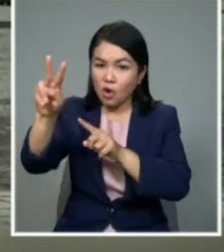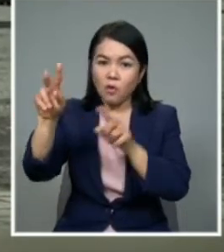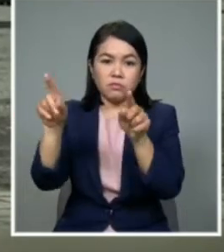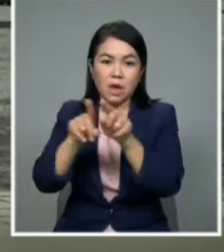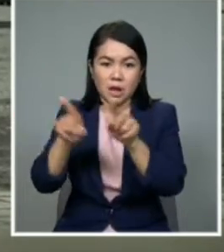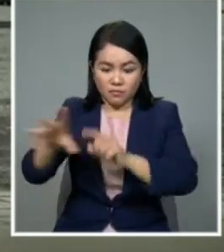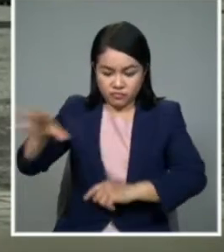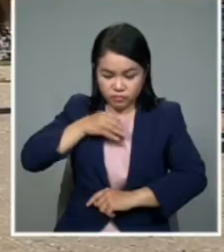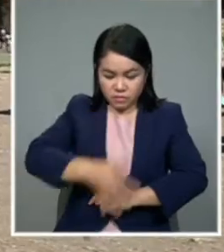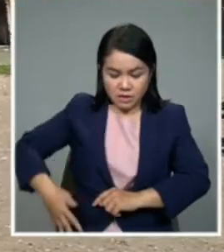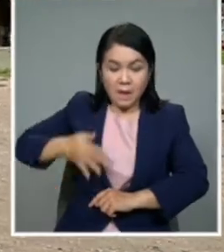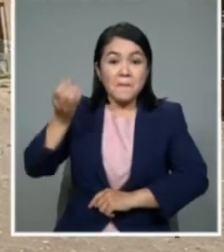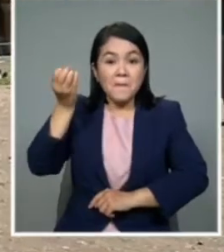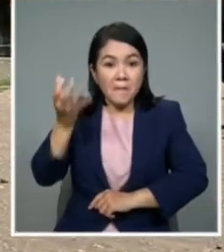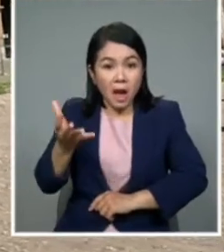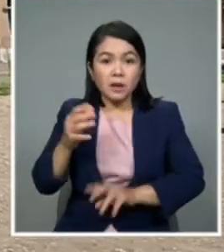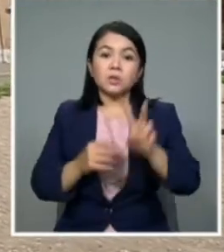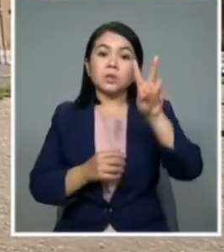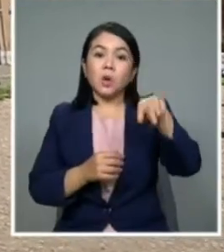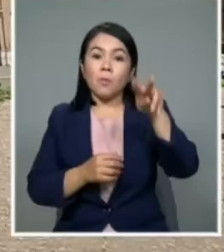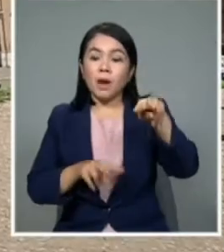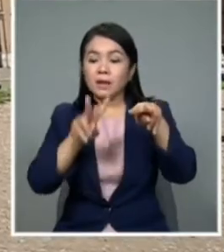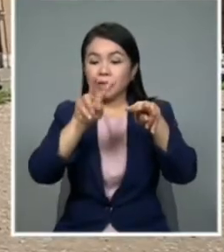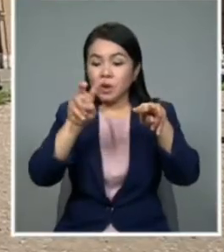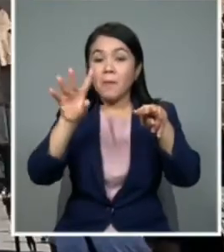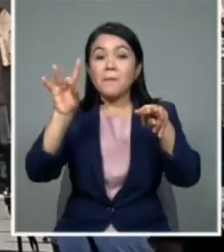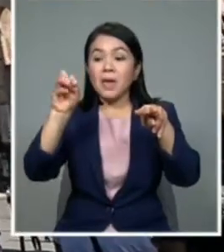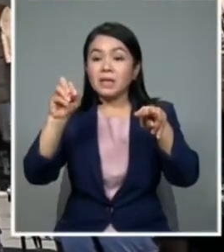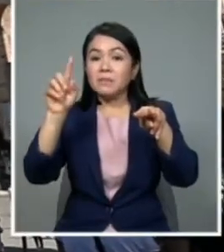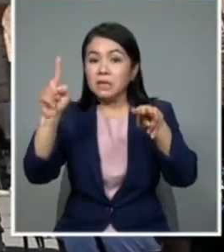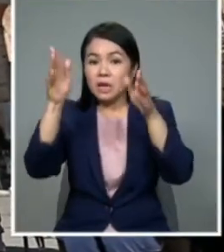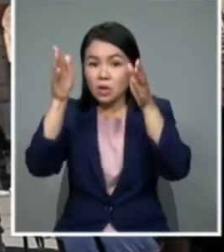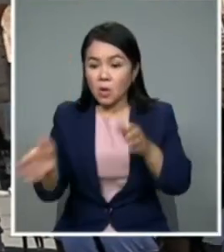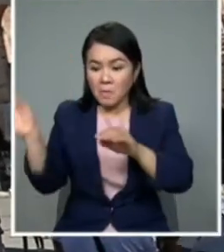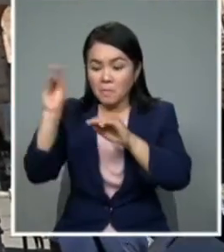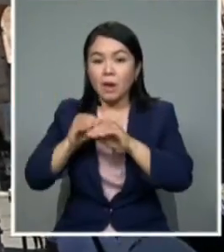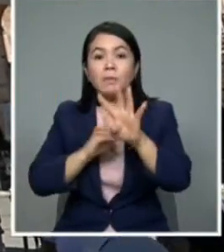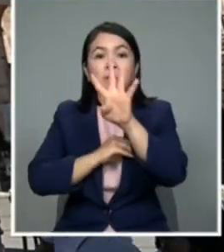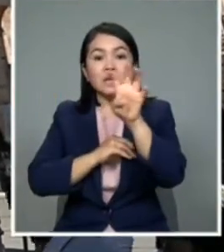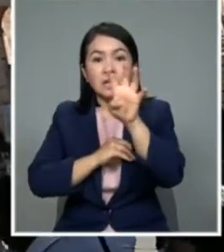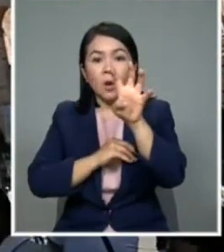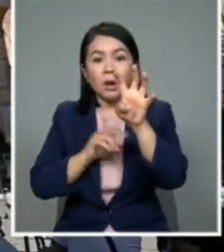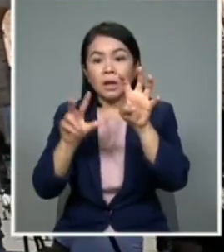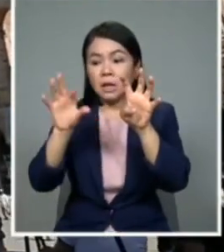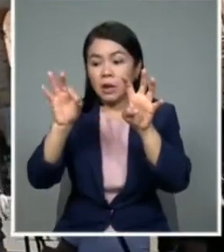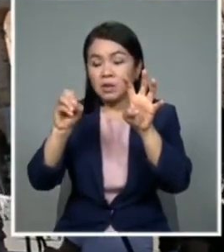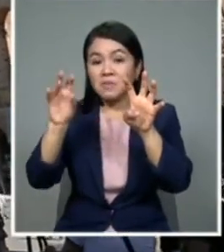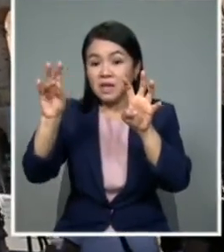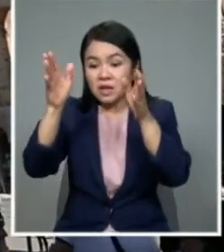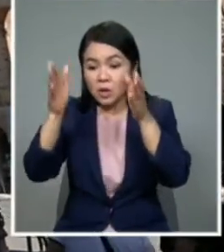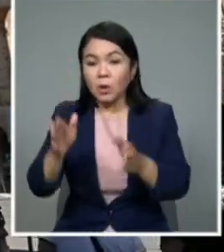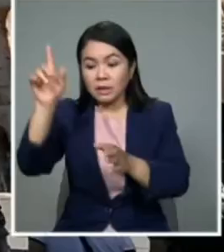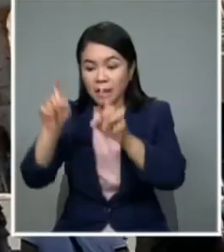ดยผู้ติดเชื้อสะสมมากที่สุดอยู่ที่ 2,281 คนเพิ่มขึ้นมา497คนส่วน